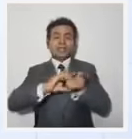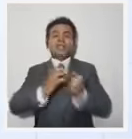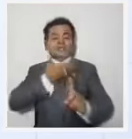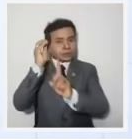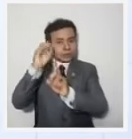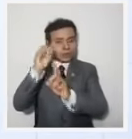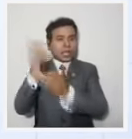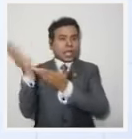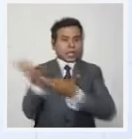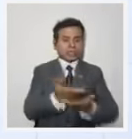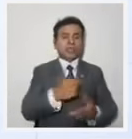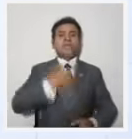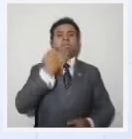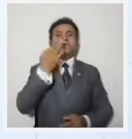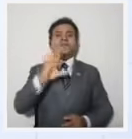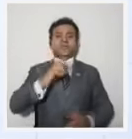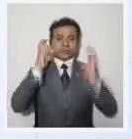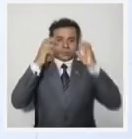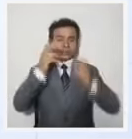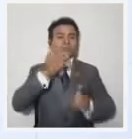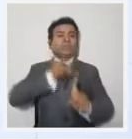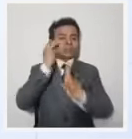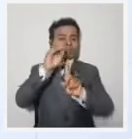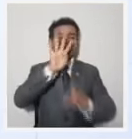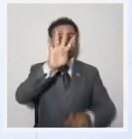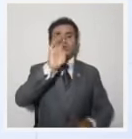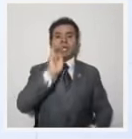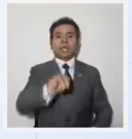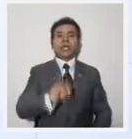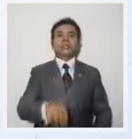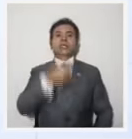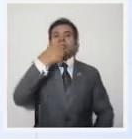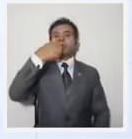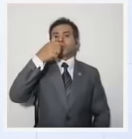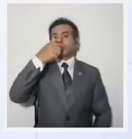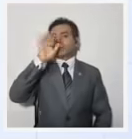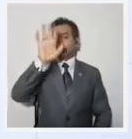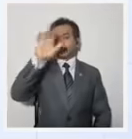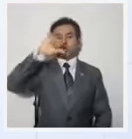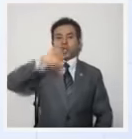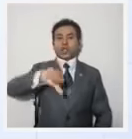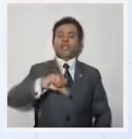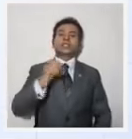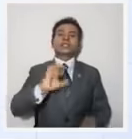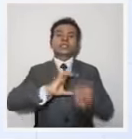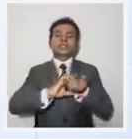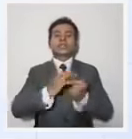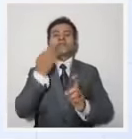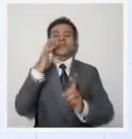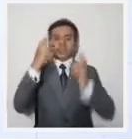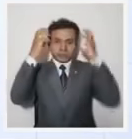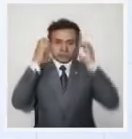ঘন্টায় আরও নতুন করে 26 জন অনলাইন এই প্রশিক্ষণ নিয়েছেন এবং বর্তমানে স্বেচ্ছাভিত্তিতে সেবা দিয়ে